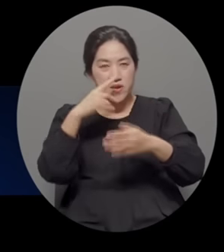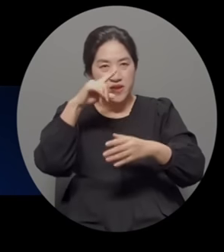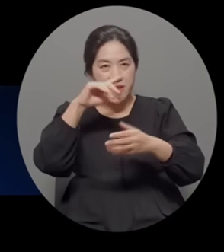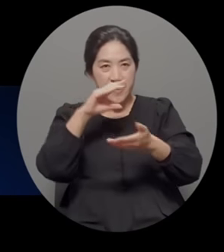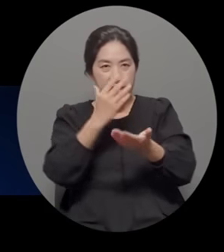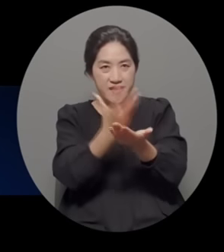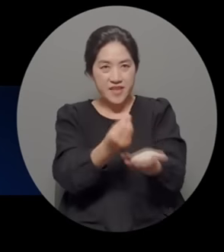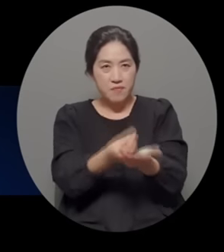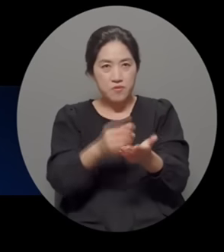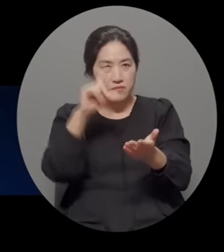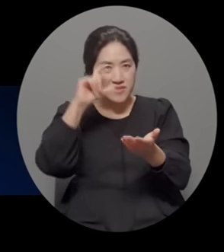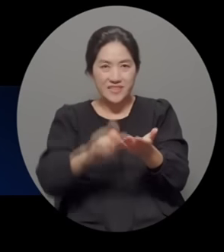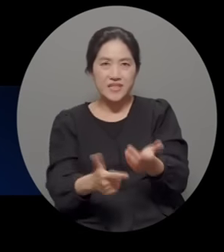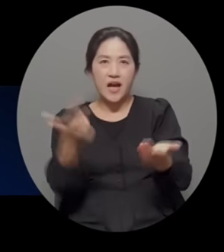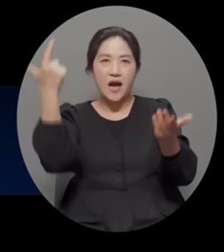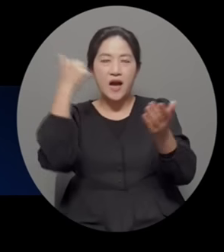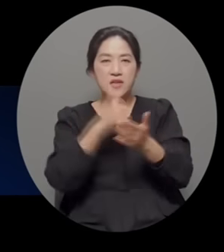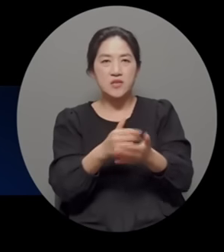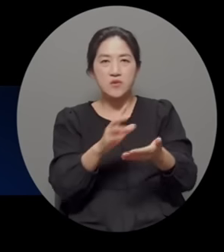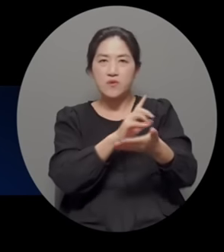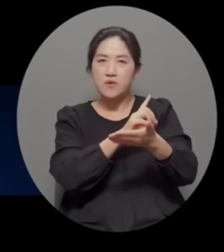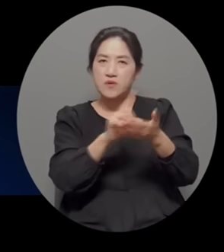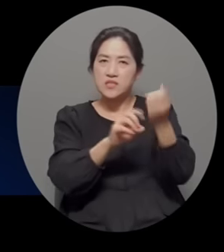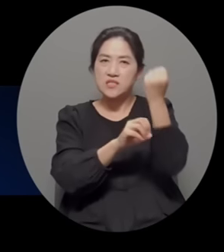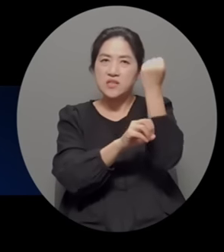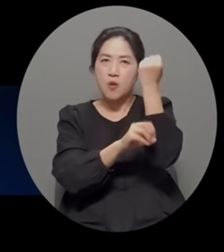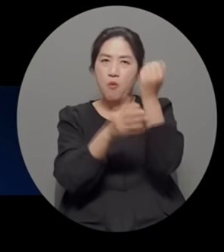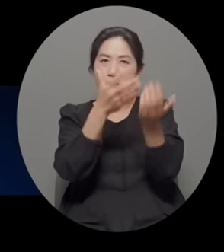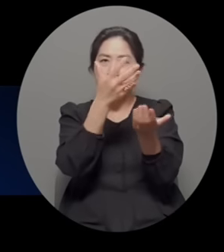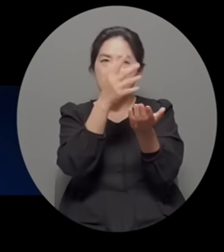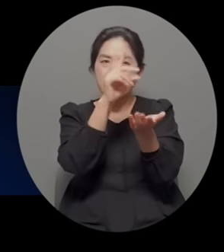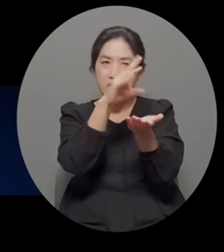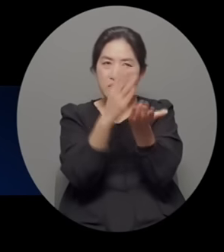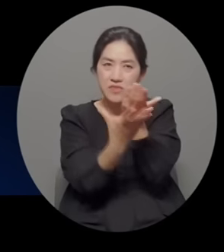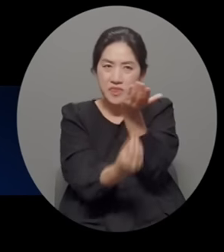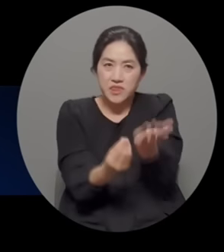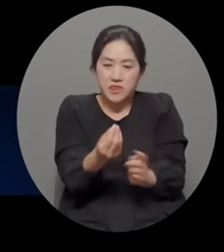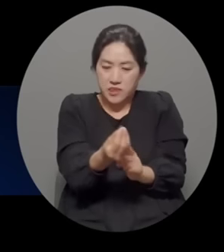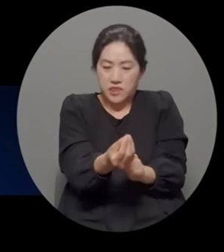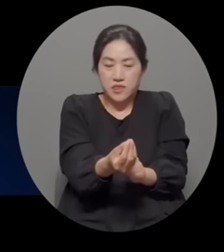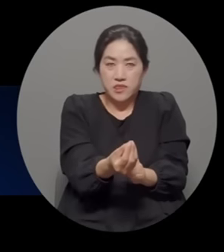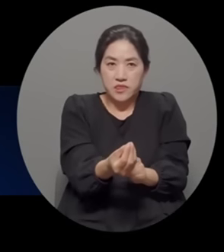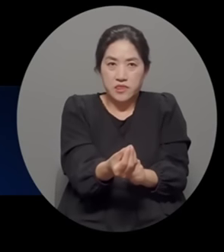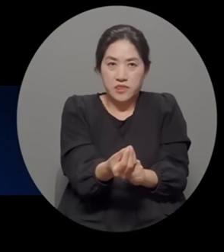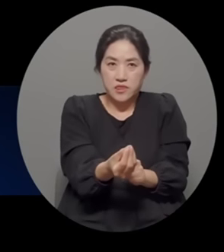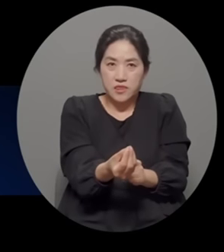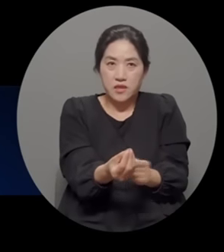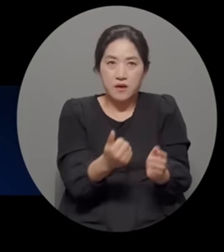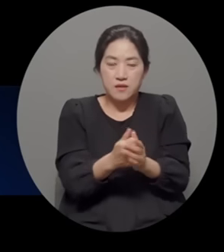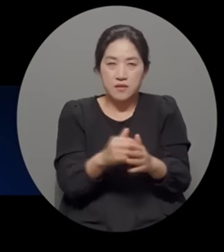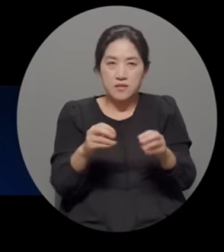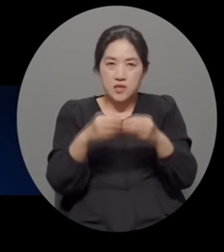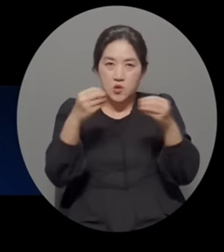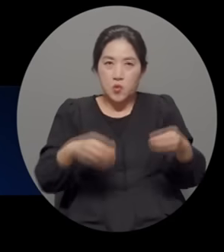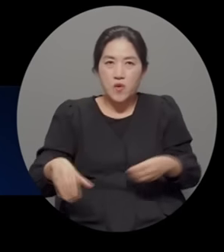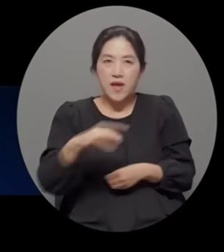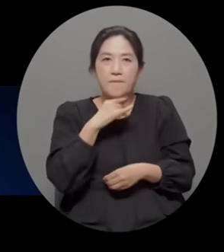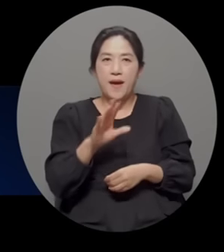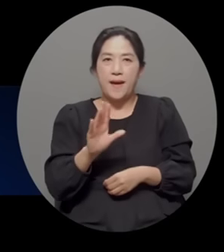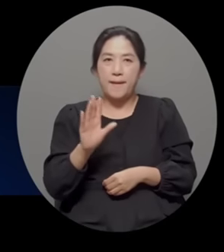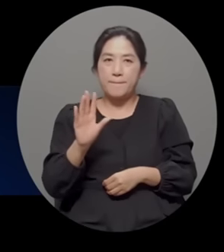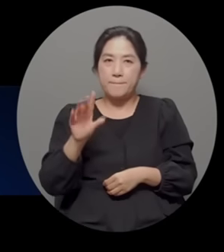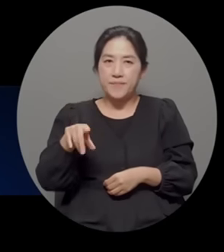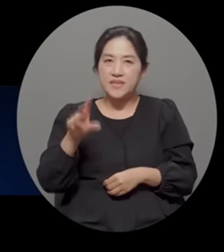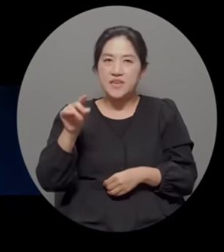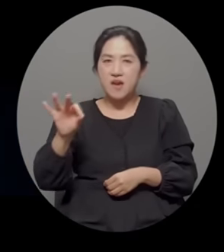사진은 아니었어요. 디지털 원본 사진이 발견이 됐는데 그 동기들 사이에서만 PDF본으로 접근을